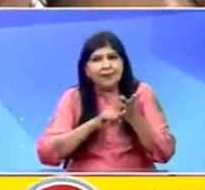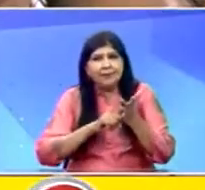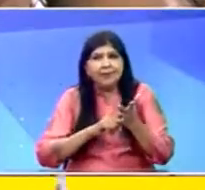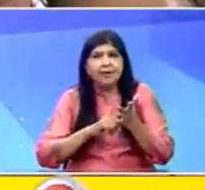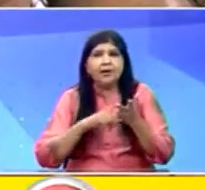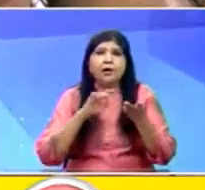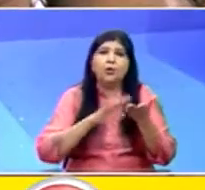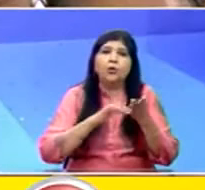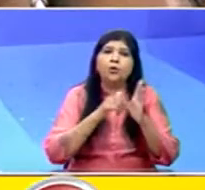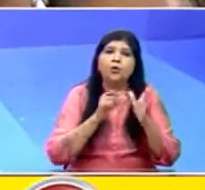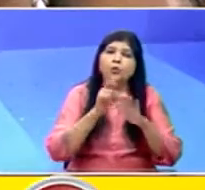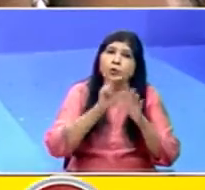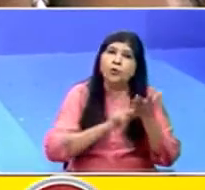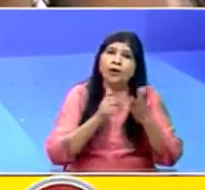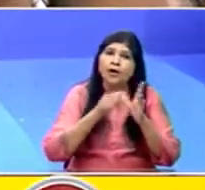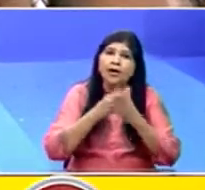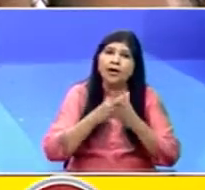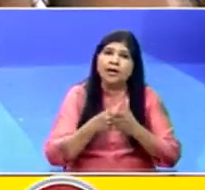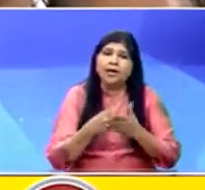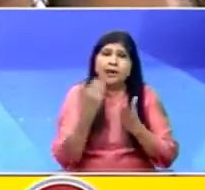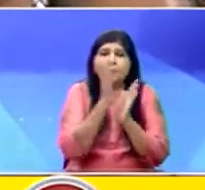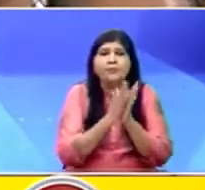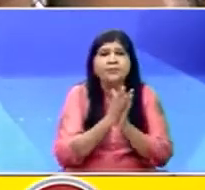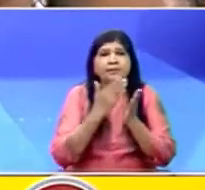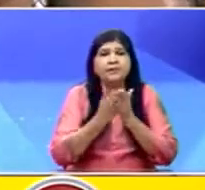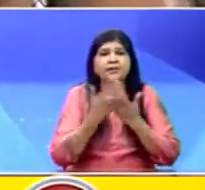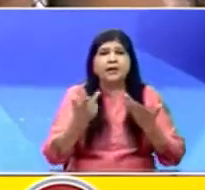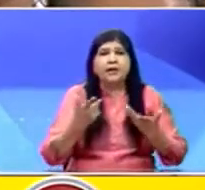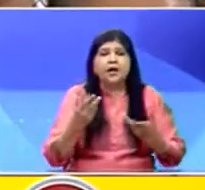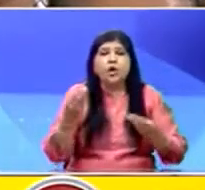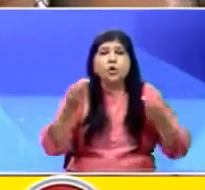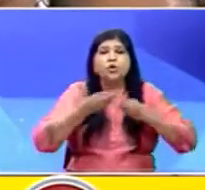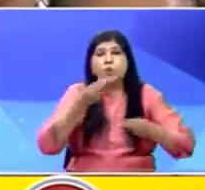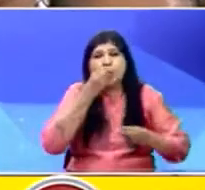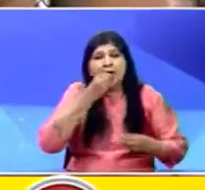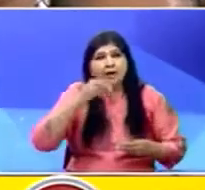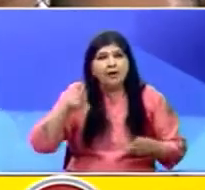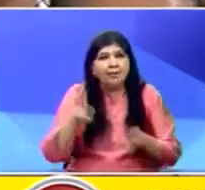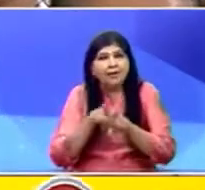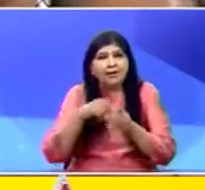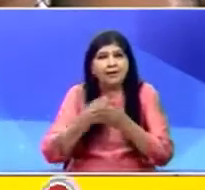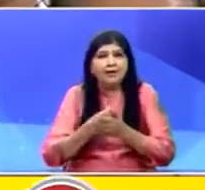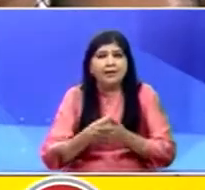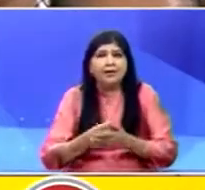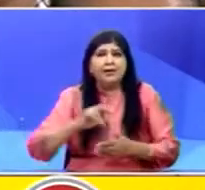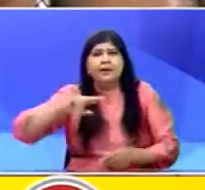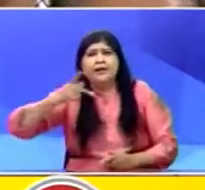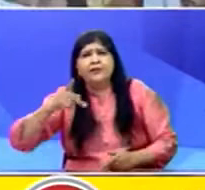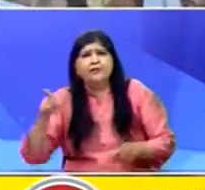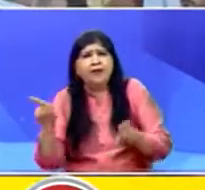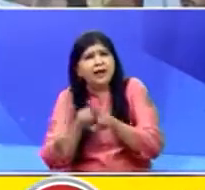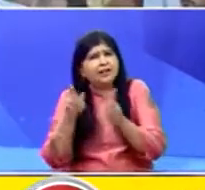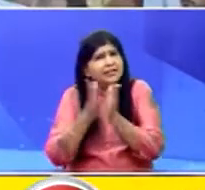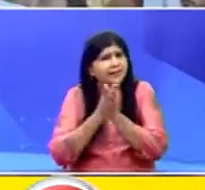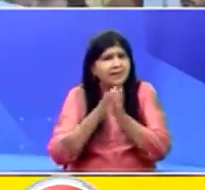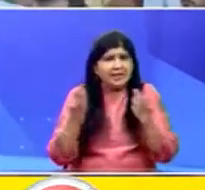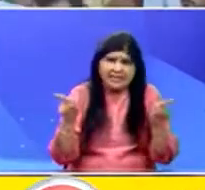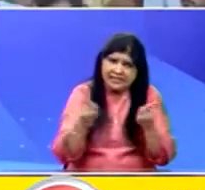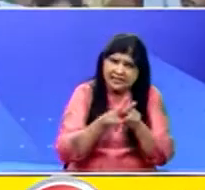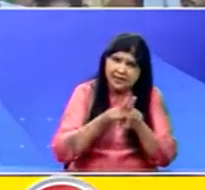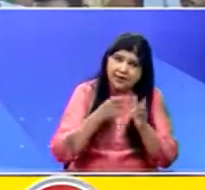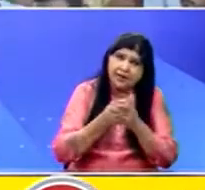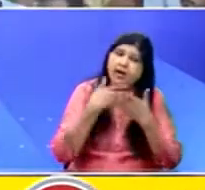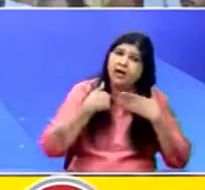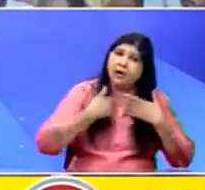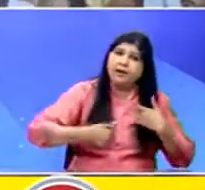जाएगा। नुआखाई का मतलब ही होता है नया खाना, यानी ये भी दूसरे कई पर्वों की तरह ही